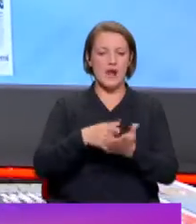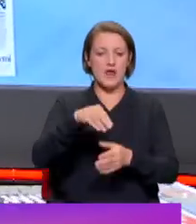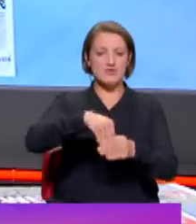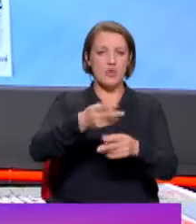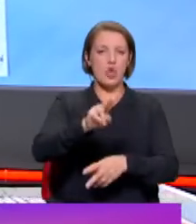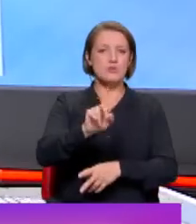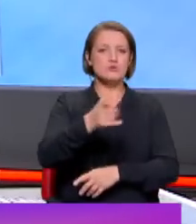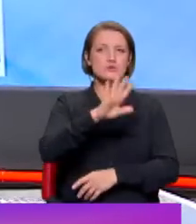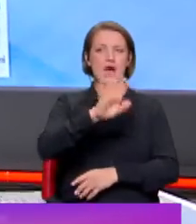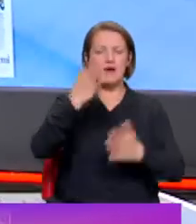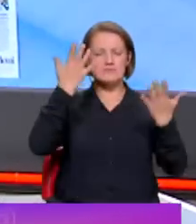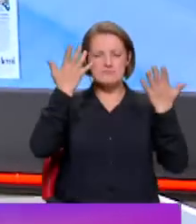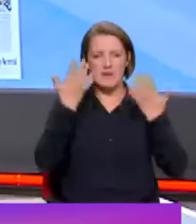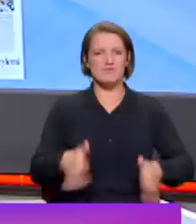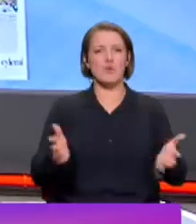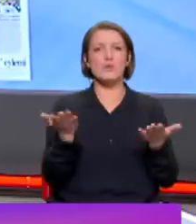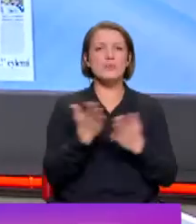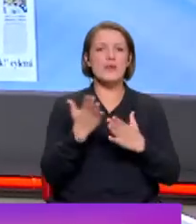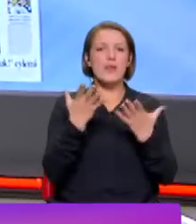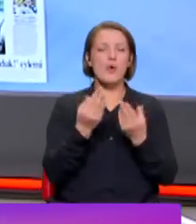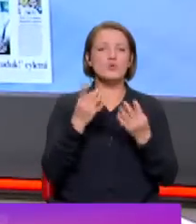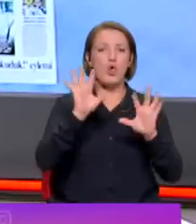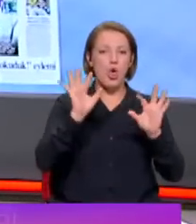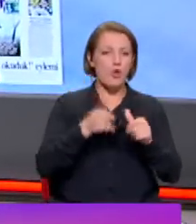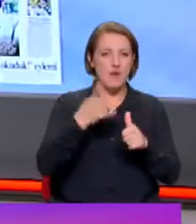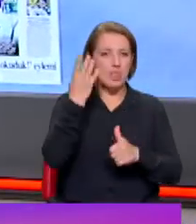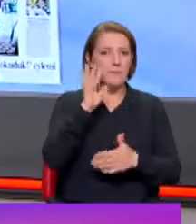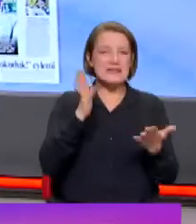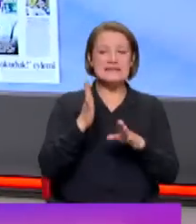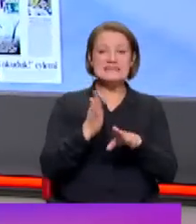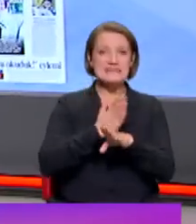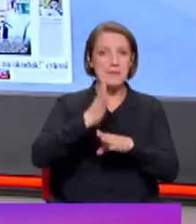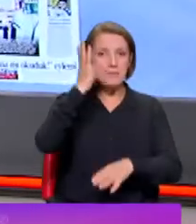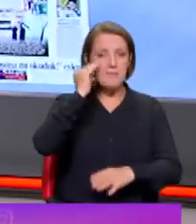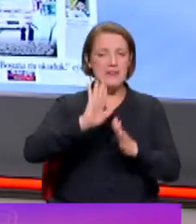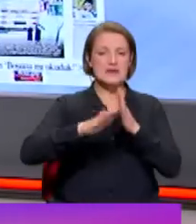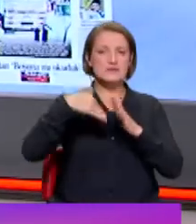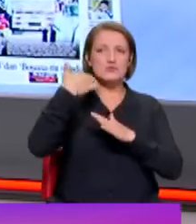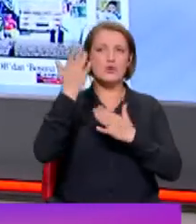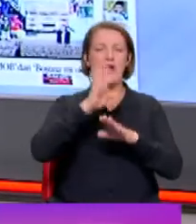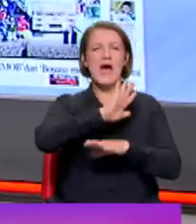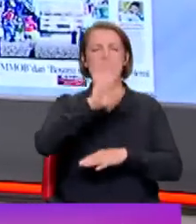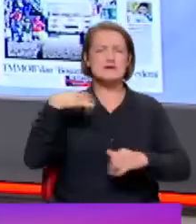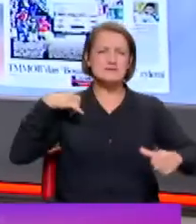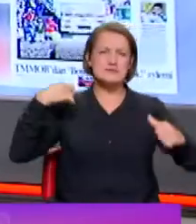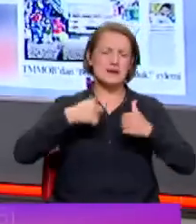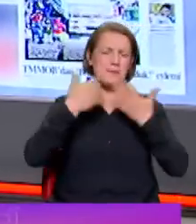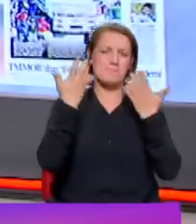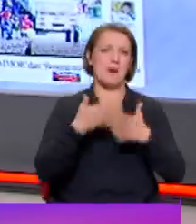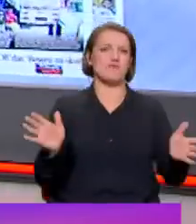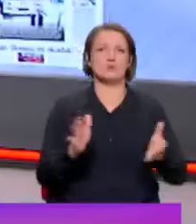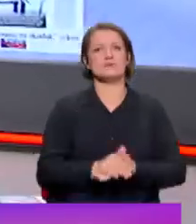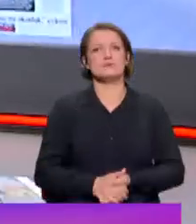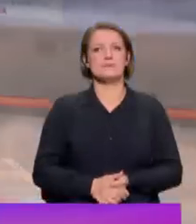bulundu herkes yıkıldı neden olduğu önce Anlaşılamadı sebebi anlaşıldıktan sonra herkes bir kez daha